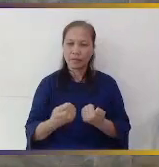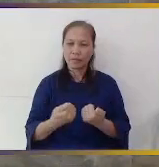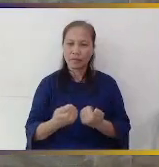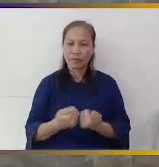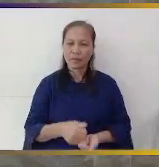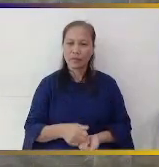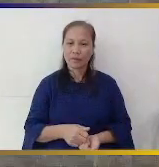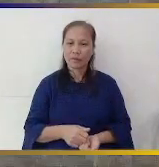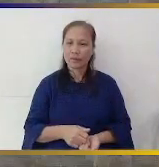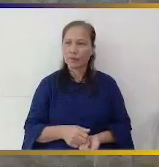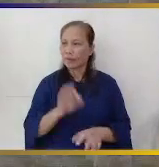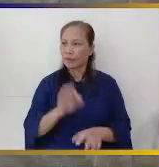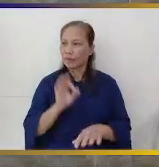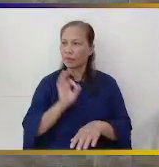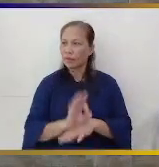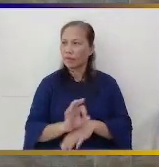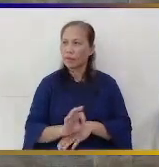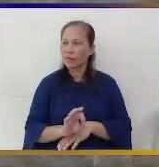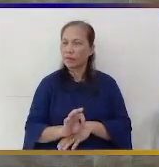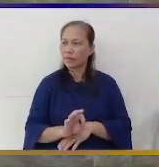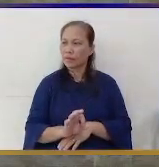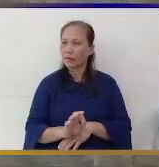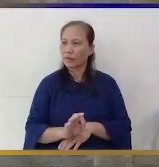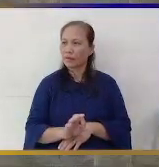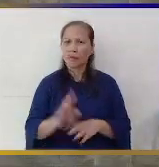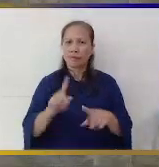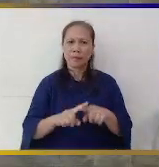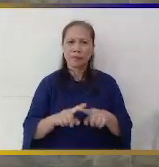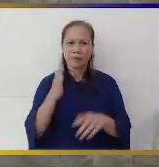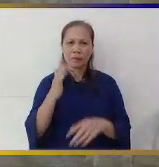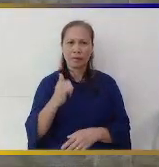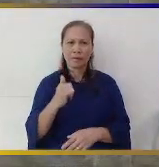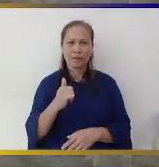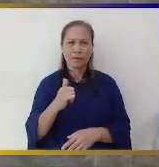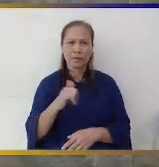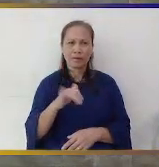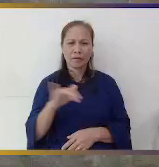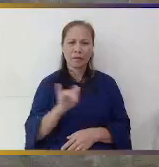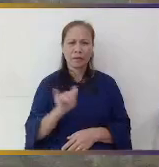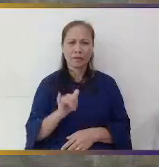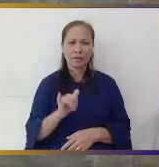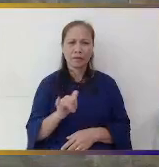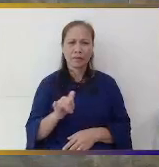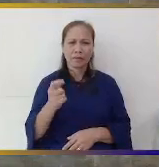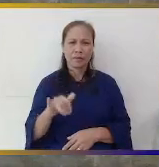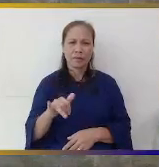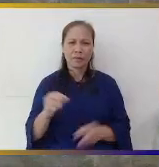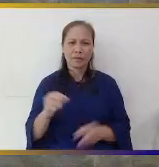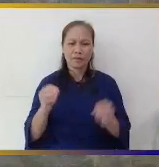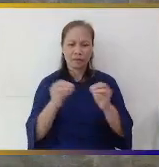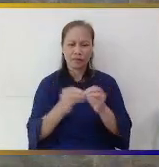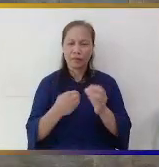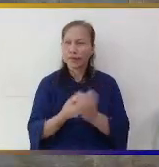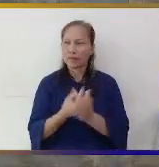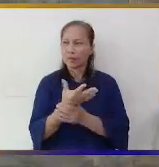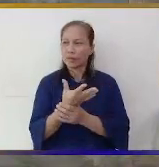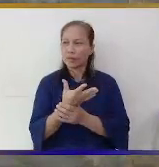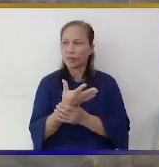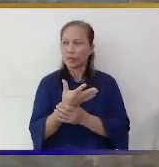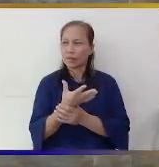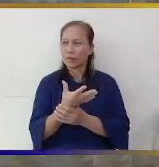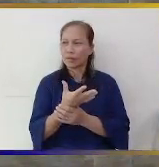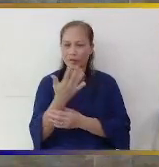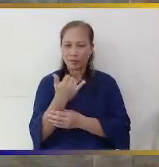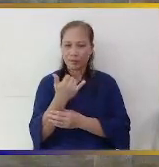pinagpapapalo Bakit mukha yata lalong ano mukha yatang lalong Dumadami sila you see that it's because hindi